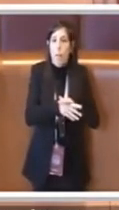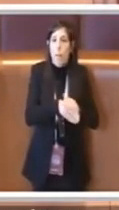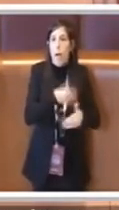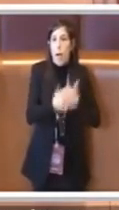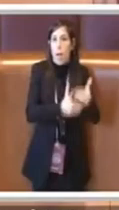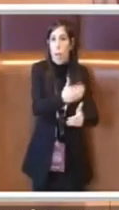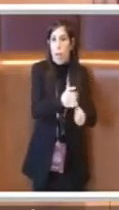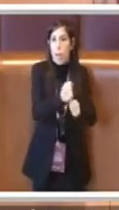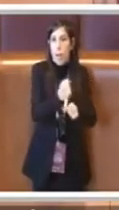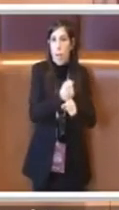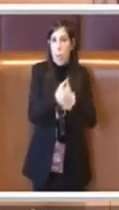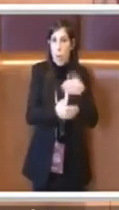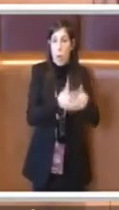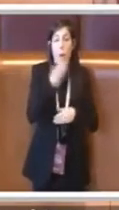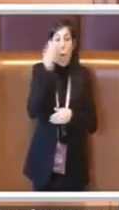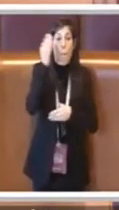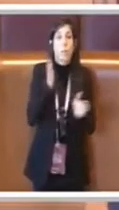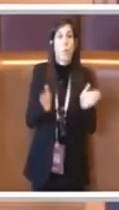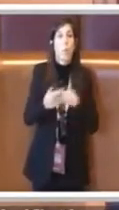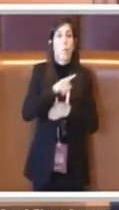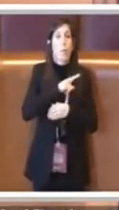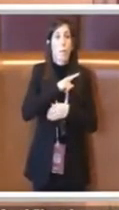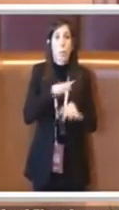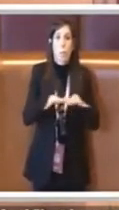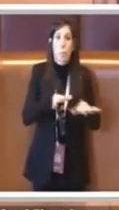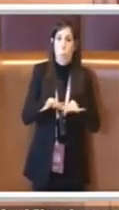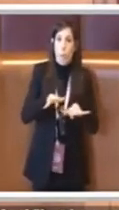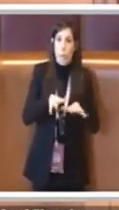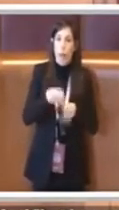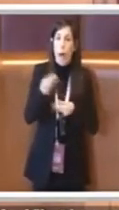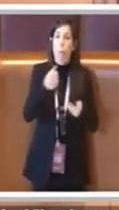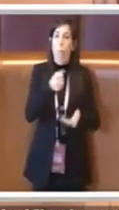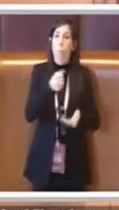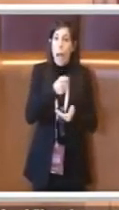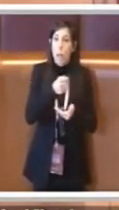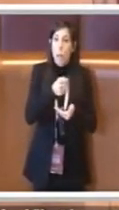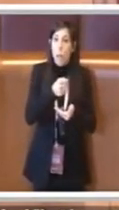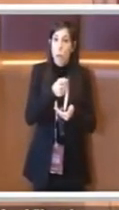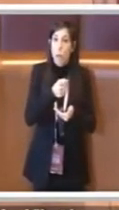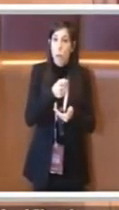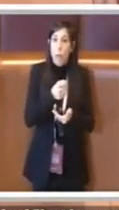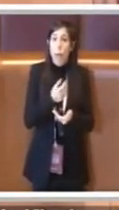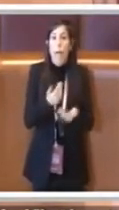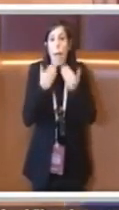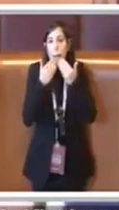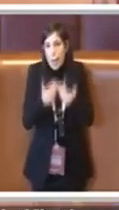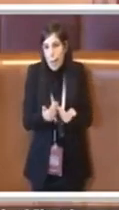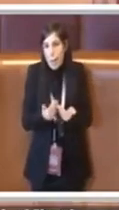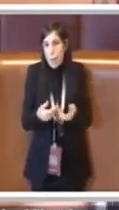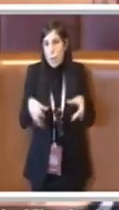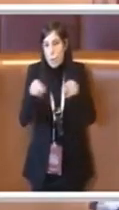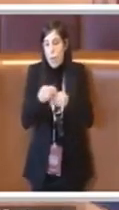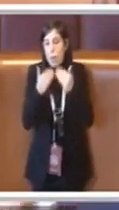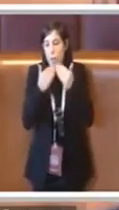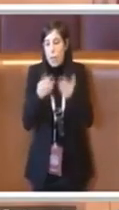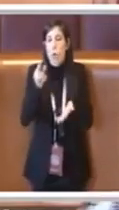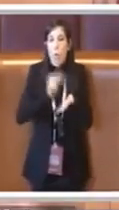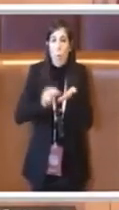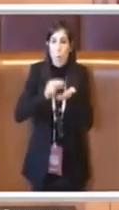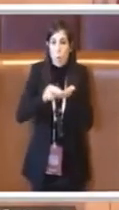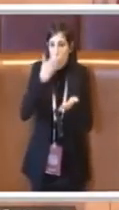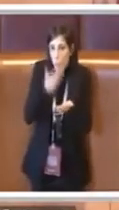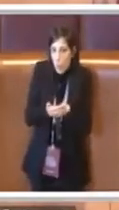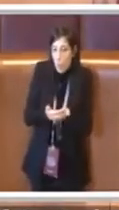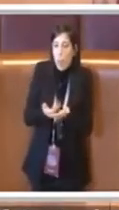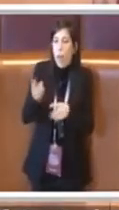penso al bilancio del mio dipartimento, del Dipartimento Mobilità. E con la scusa rinnovo ancora una volta i ringraziamenti sia all'ufficio competente,